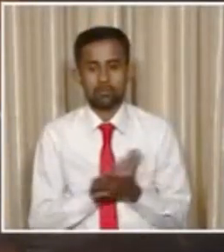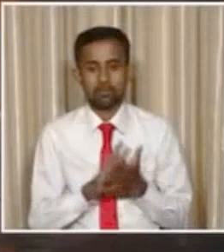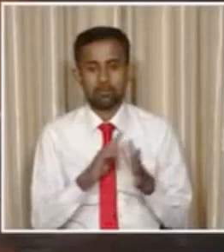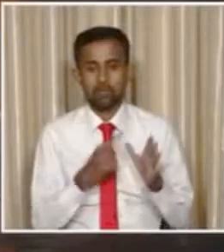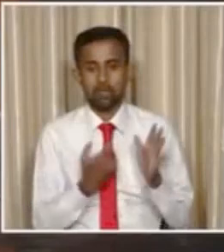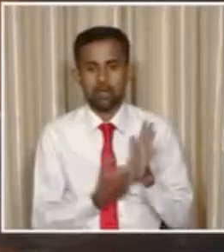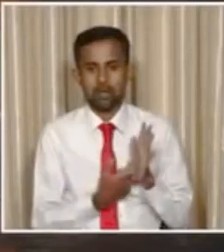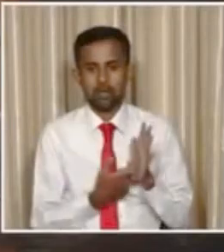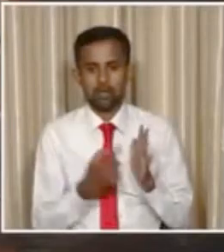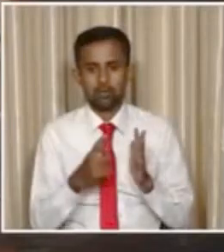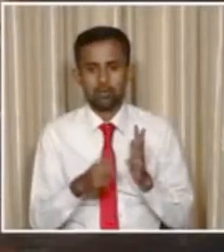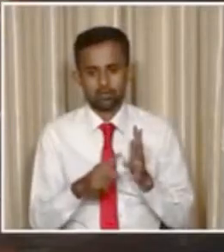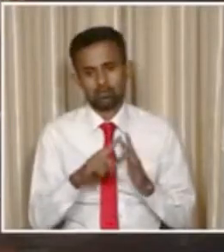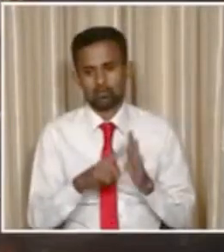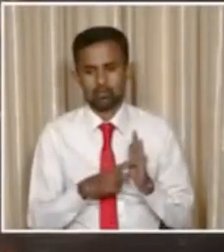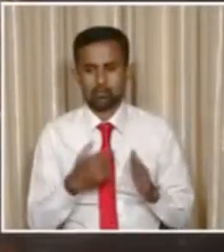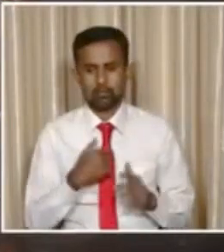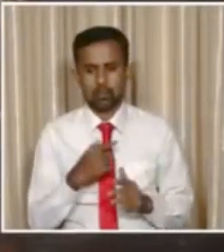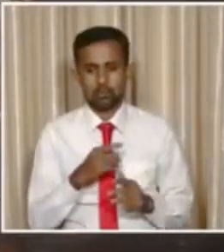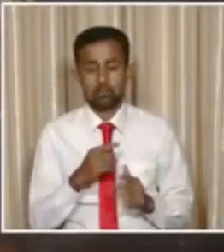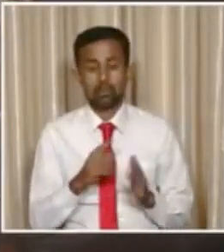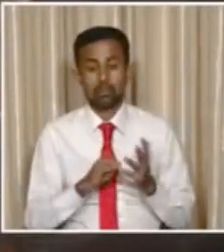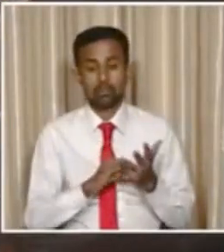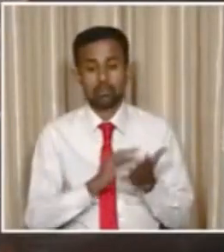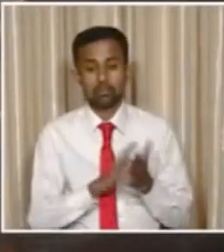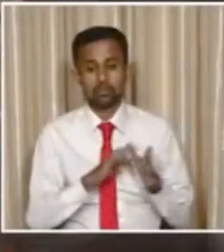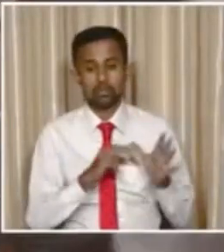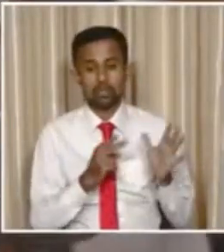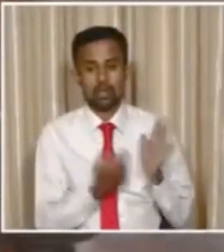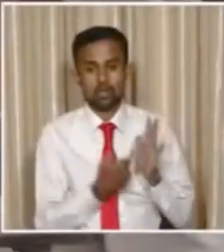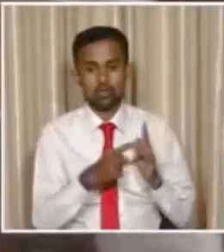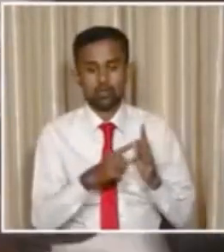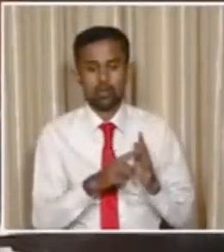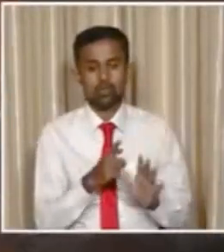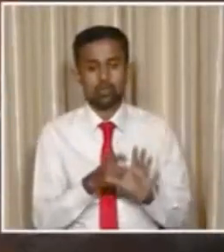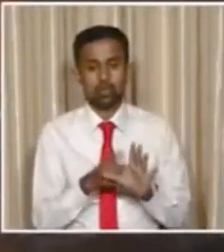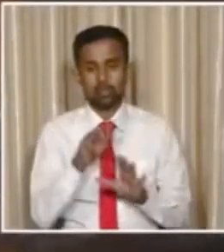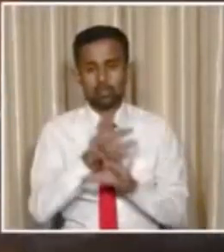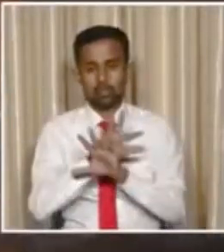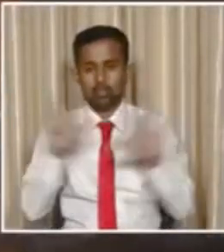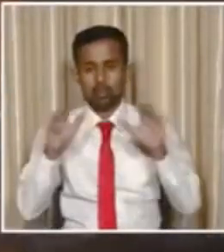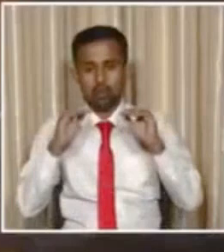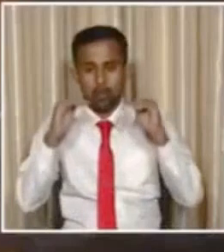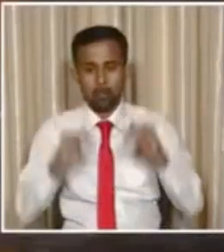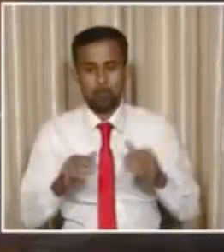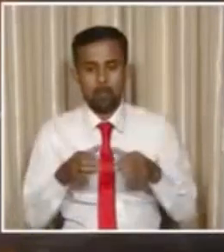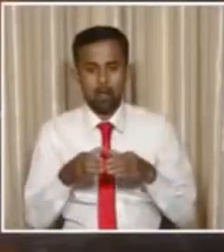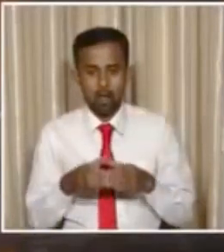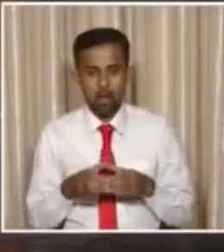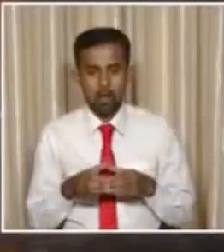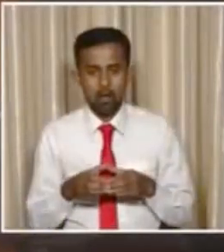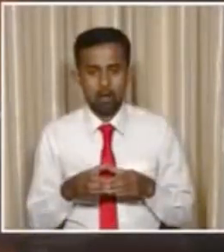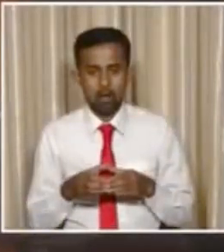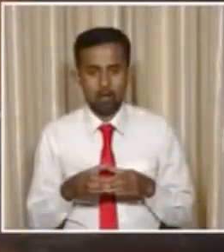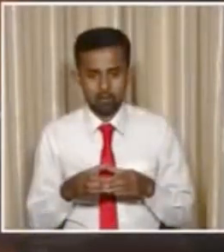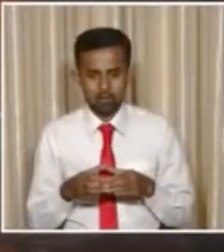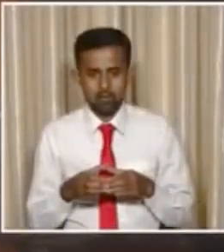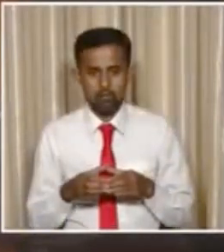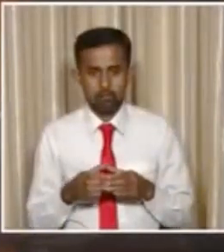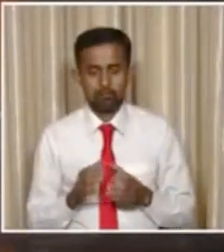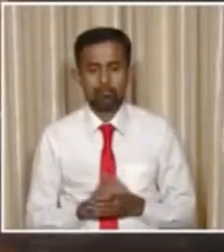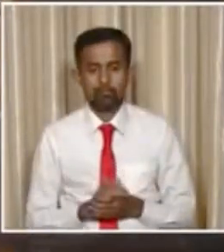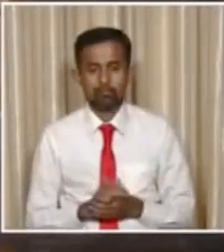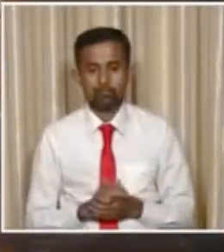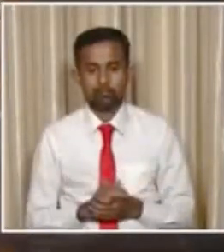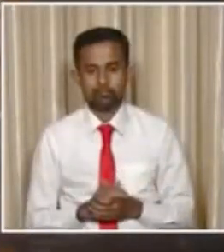ෂාරුජන් පොඩයි මගේ කතාවෙන් පස්සේ ෂාරුජන් ෂන්මුගනාදන් කියලා තරුණයෙක් 19න් 15 කණ්ඩායමට honorable chair I'm winding up